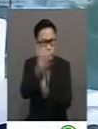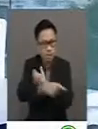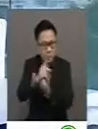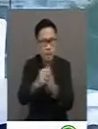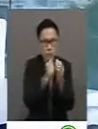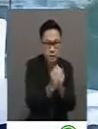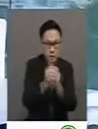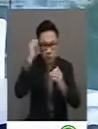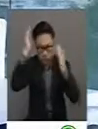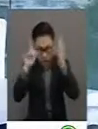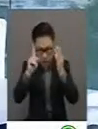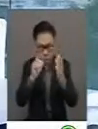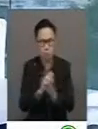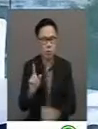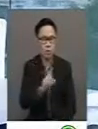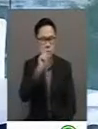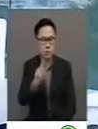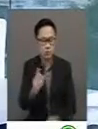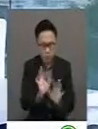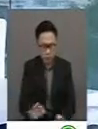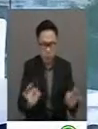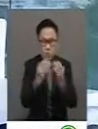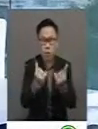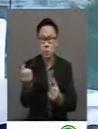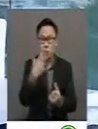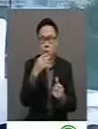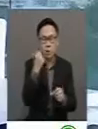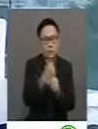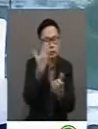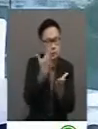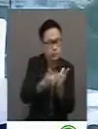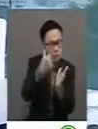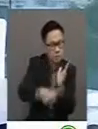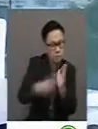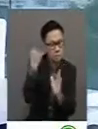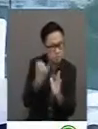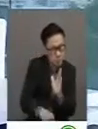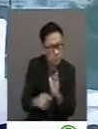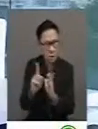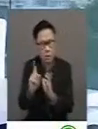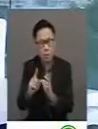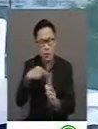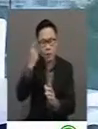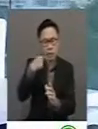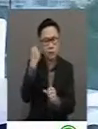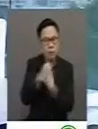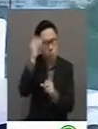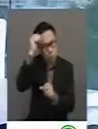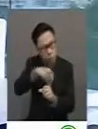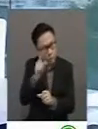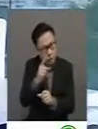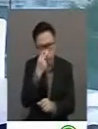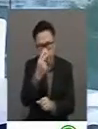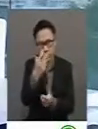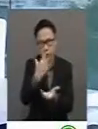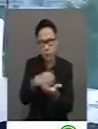ภาษีหรือเปล่าคร ับ ใช่ค่ะคำถามสำคัญดังขึ้นนะคะว่าสรุปแล้วเลี่ยงหรือไม่เลี่ยงภาษีเรื่องนี้ใครพูดจริงใครพูดเท็จหาคำตอบร